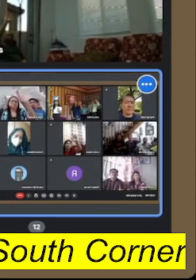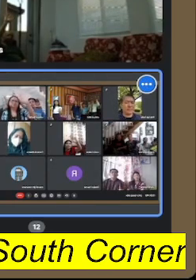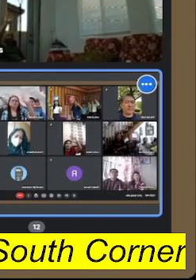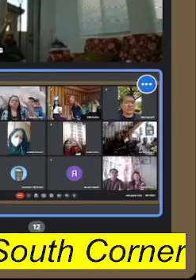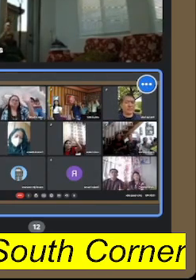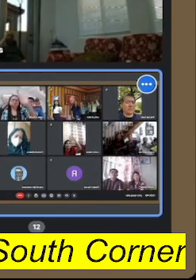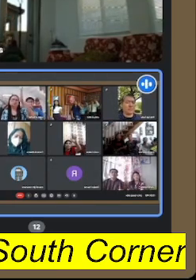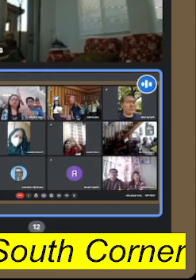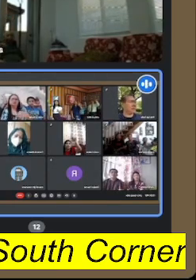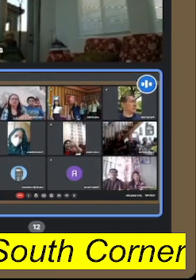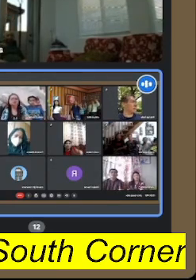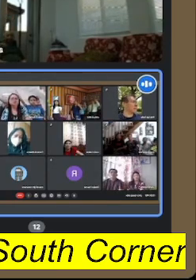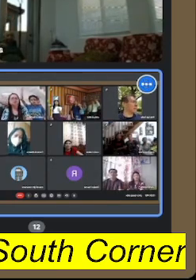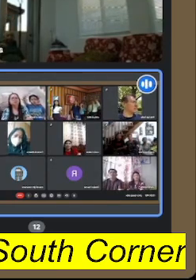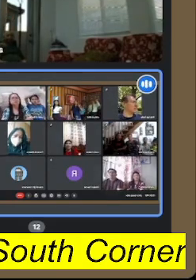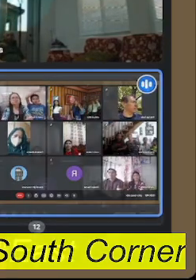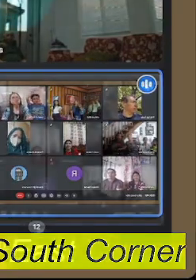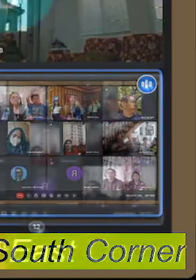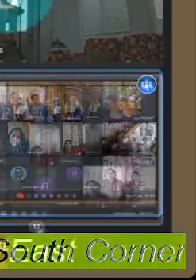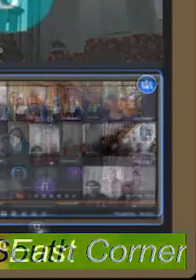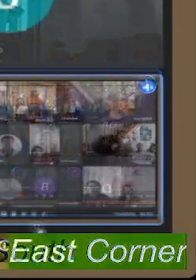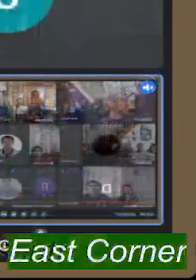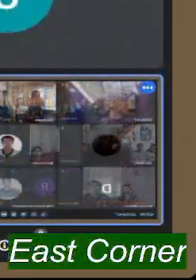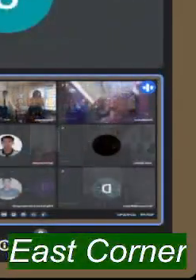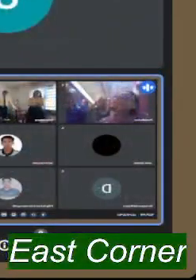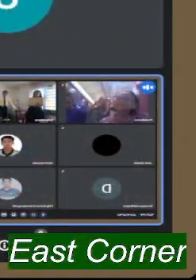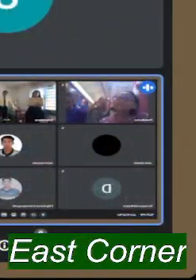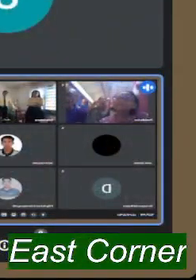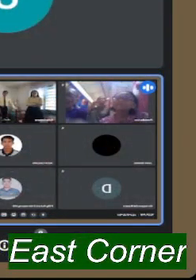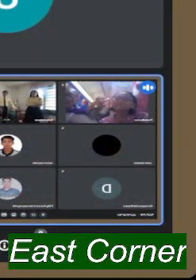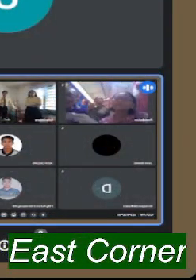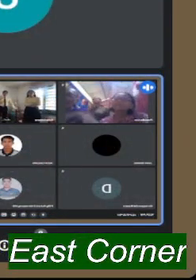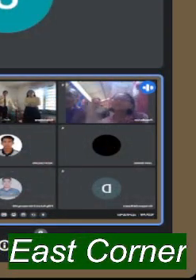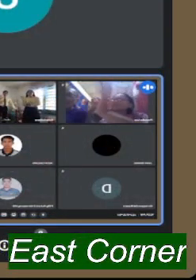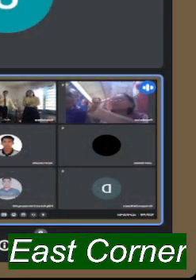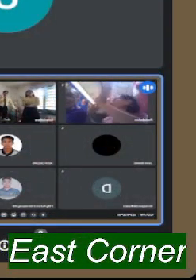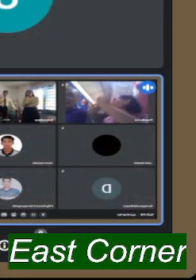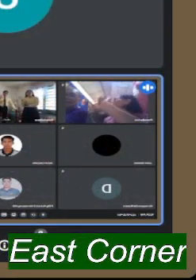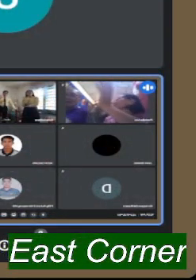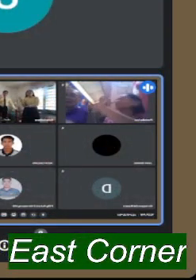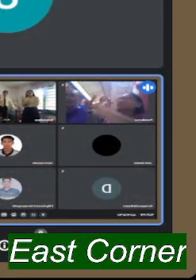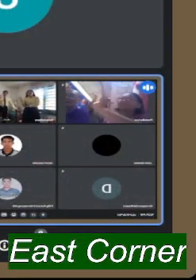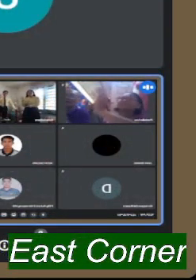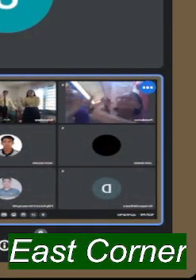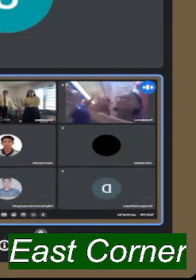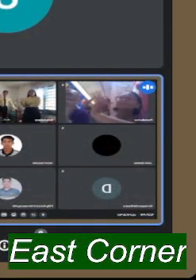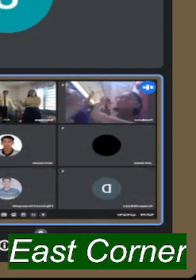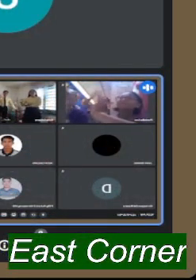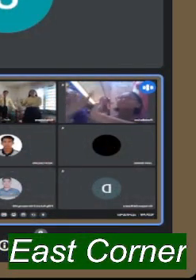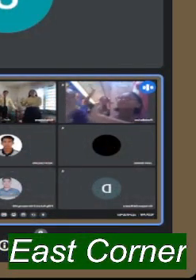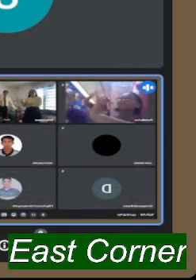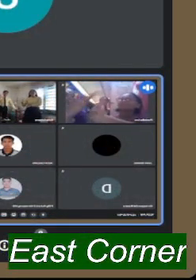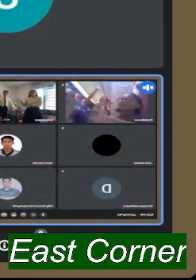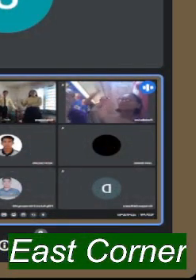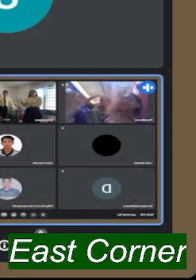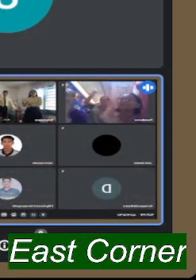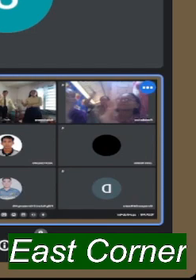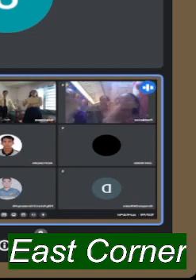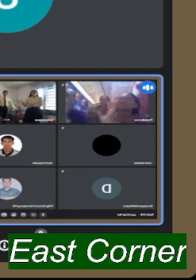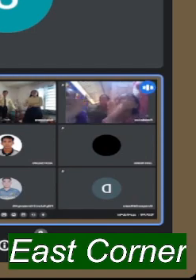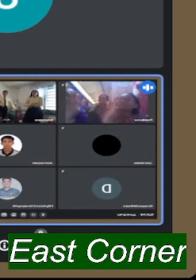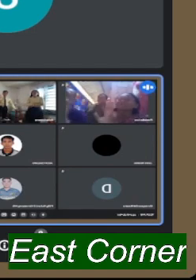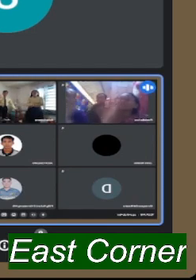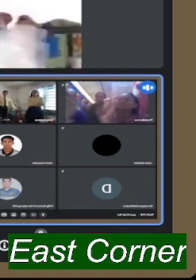Yan. And East Corner, virtual crowd, wave your hands. Lahat na nasa East Corner. By the way, sa mga naka-close po yung camera, I'd